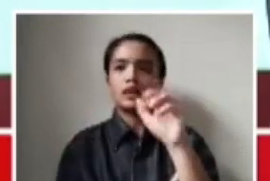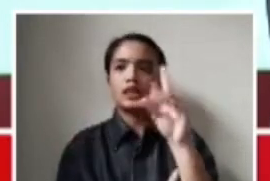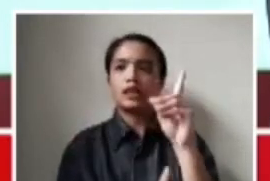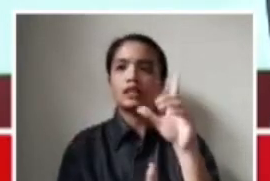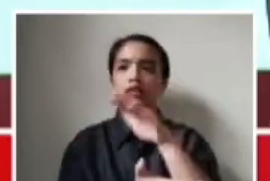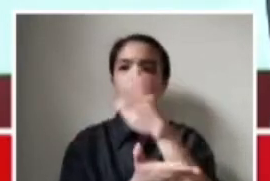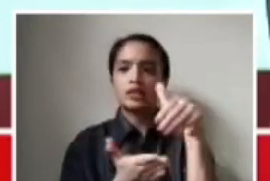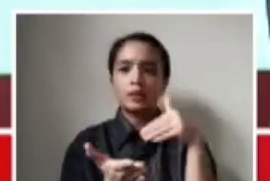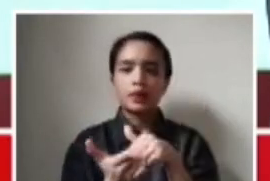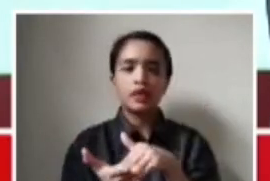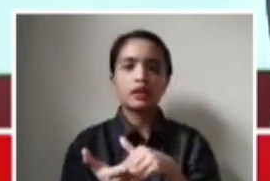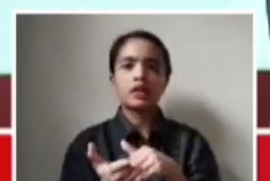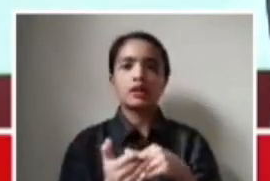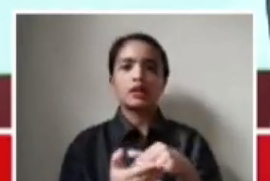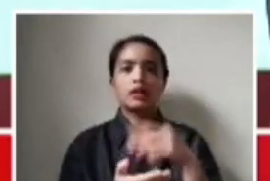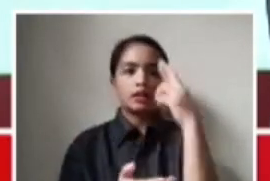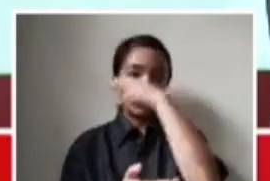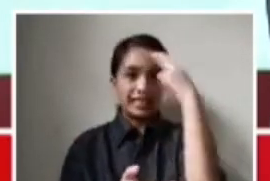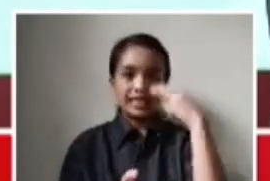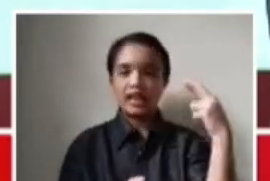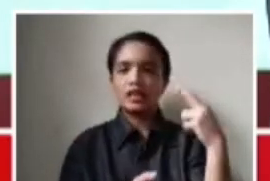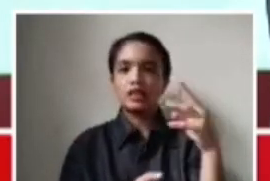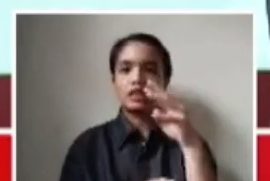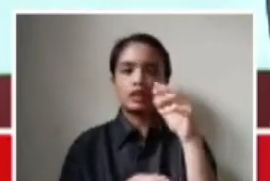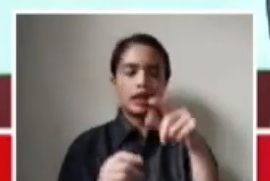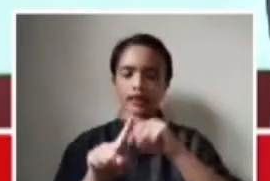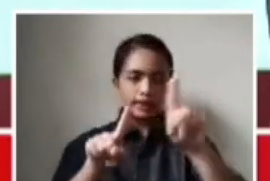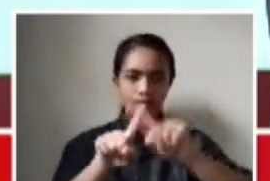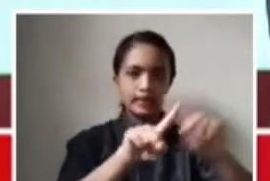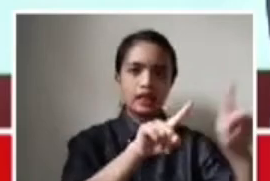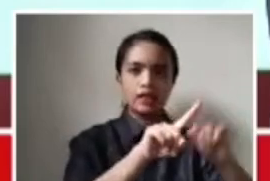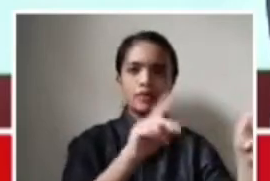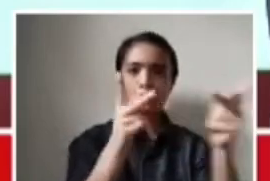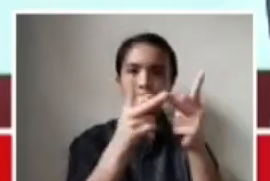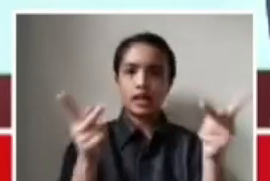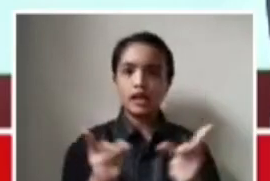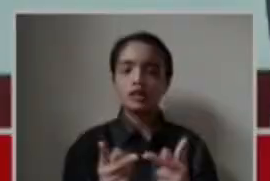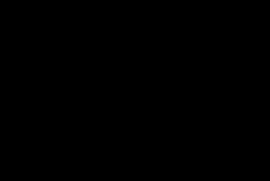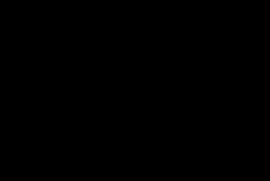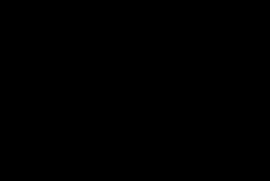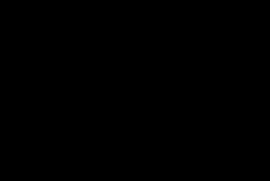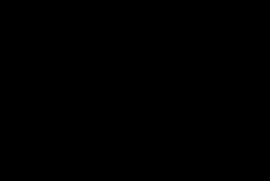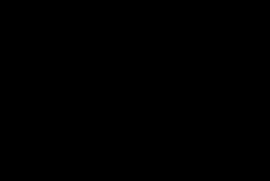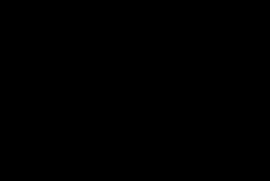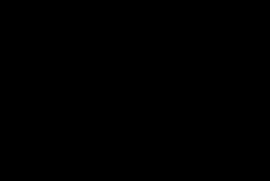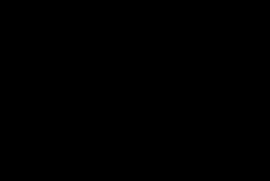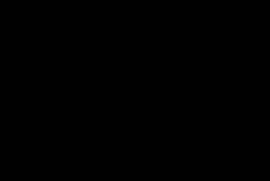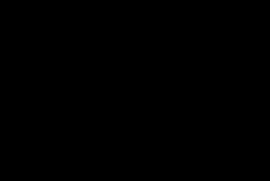City na humigit kumulang 1,000 mga pasyente ang pwede natin i-house doon.